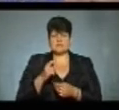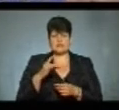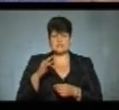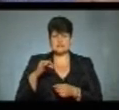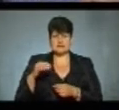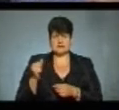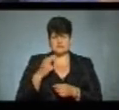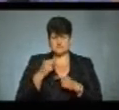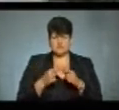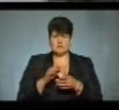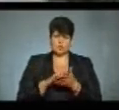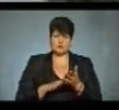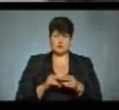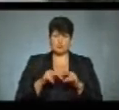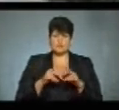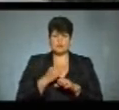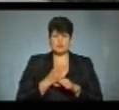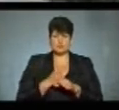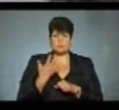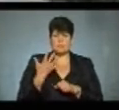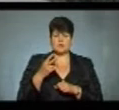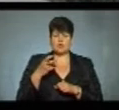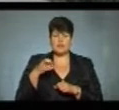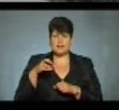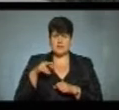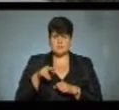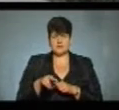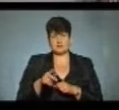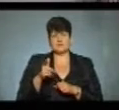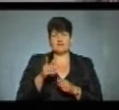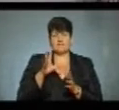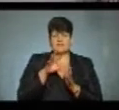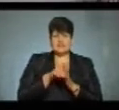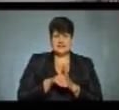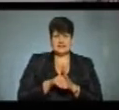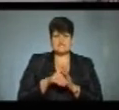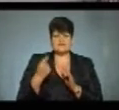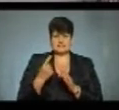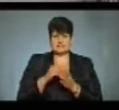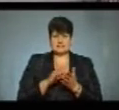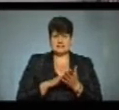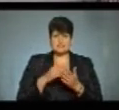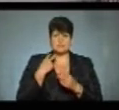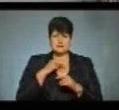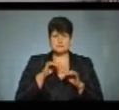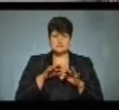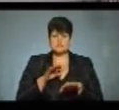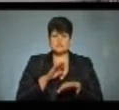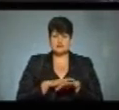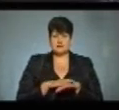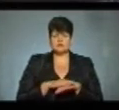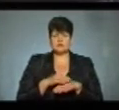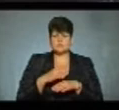і продовжити будівельні роботи. 5 липня чортківські поліцейські внесли до єдиного реєстру досудових розслідувань кримінальне провадження за фактом наруги